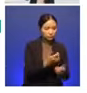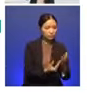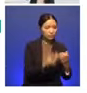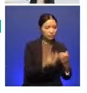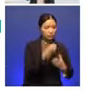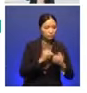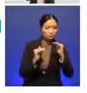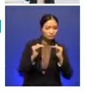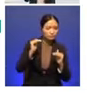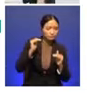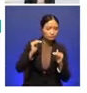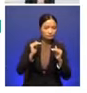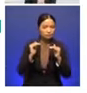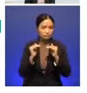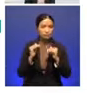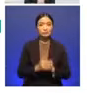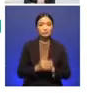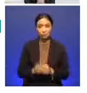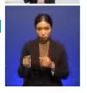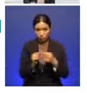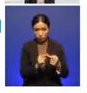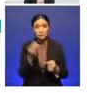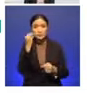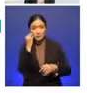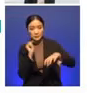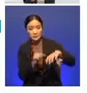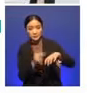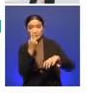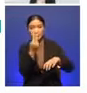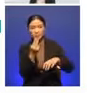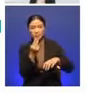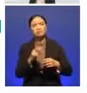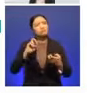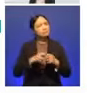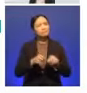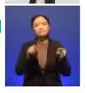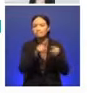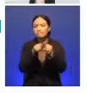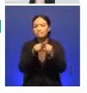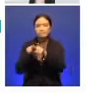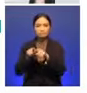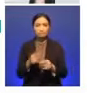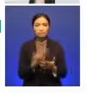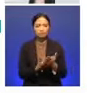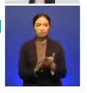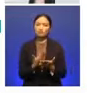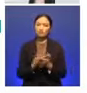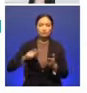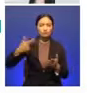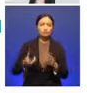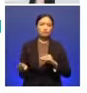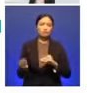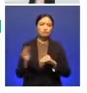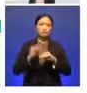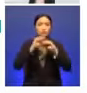ขอต่ออีกนิดนึงนะครับเรื่องที่อยู่อาศัยก็เหมือนกันนะครับเราจะเห็นว่าเราเจอปัญหาคล้ายๆแบบนี้รายได้เราเพิ่มขึ้นตามเส้นประสีเ